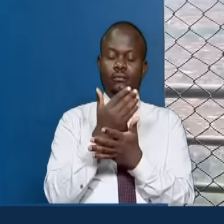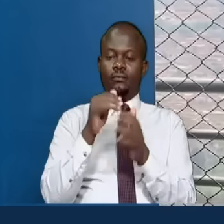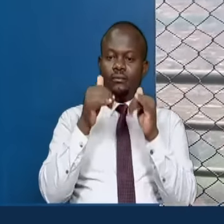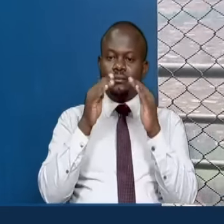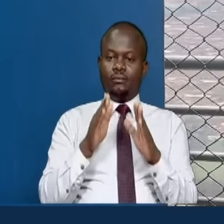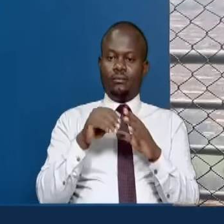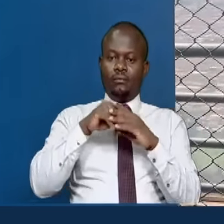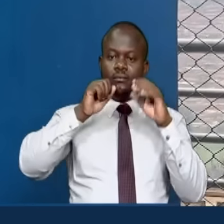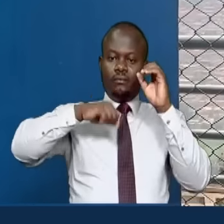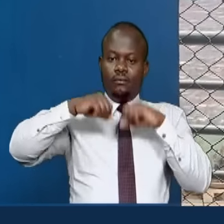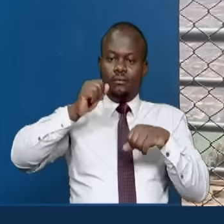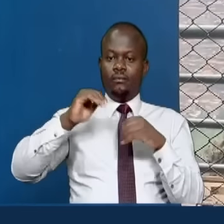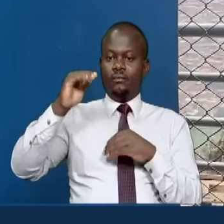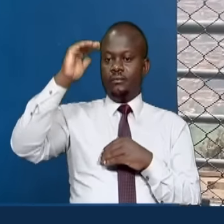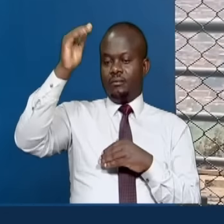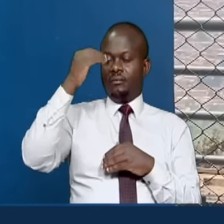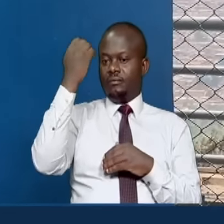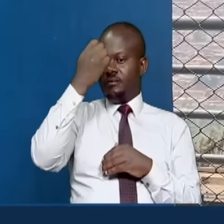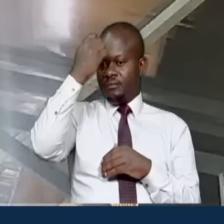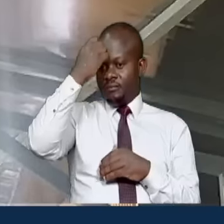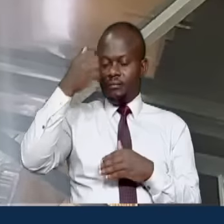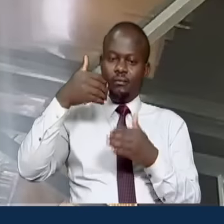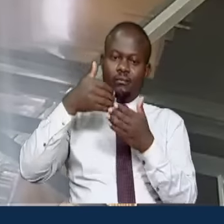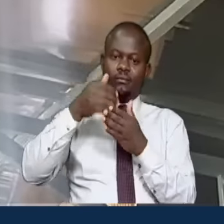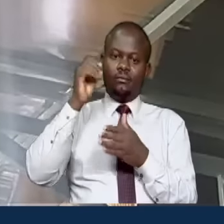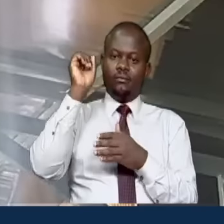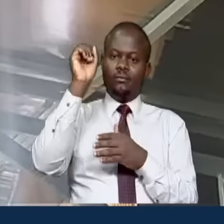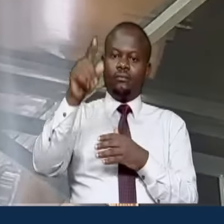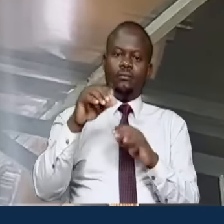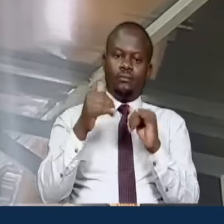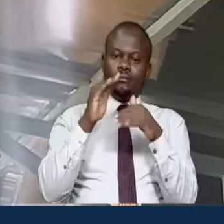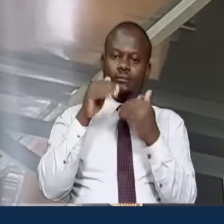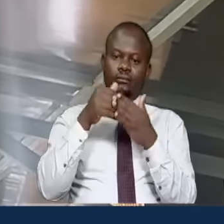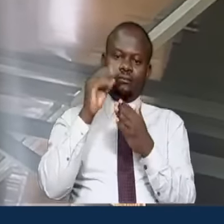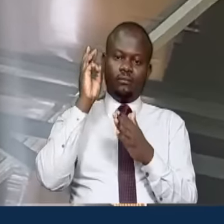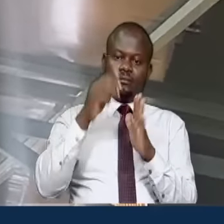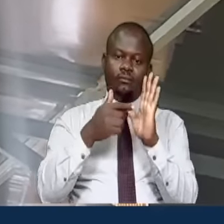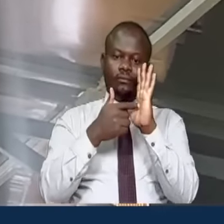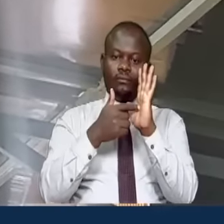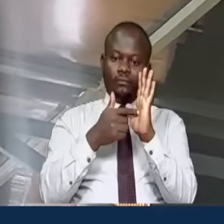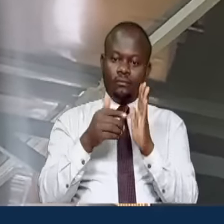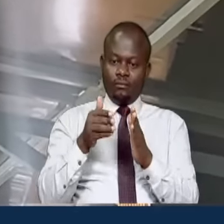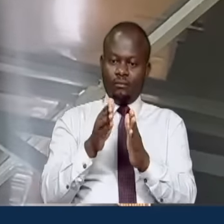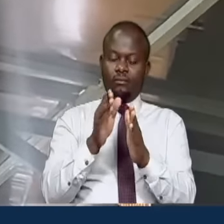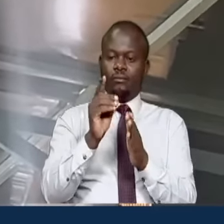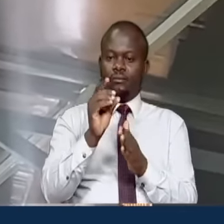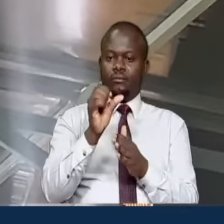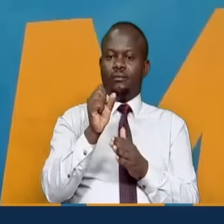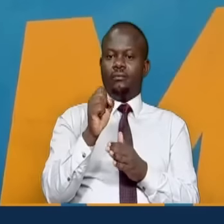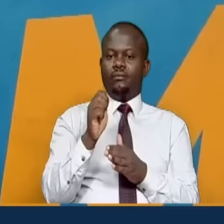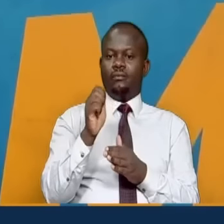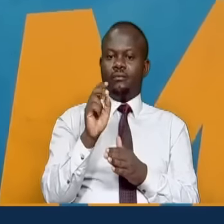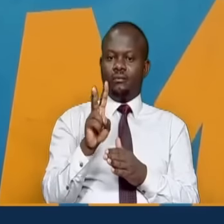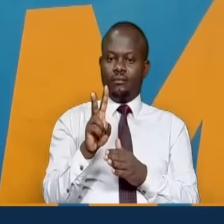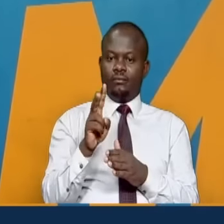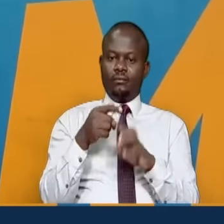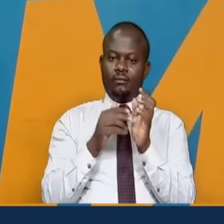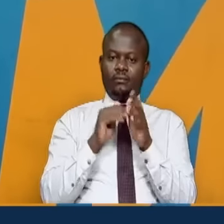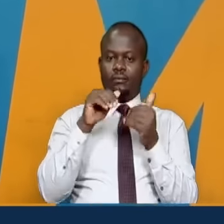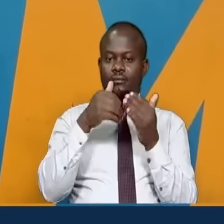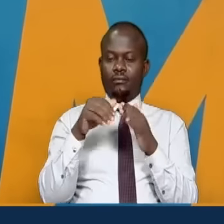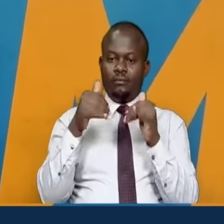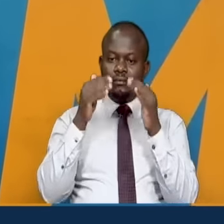za shampiyona zikomeye i Burayi igeze kure ko imikino yose izerekanwa ku mashene cyangwa imirongo ya DSTV, kandi n'ubundi bwoko